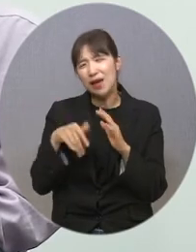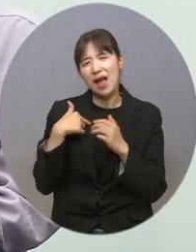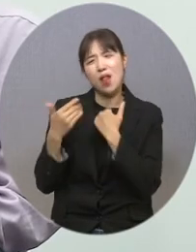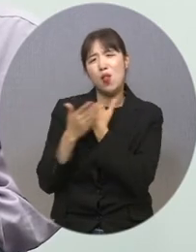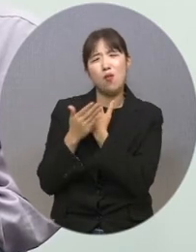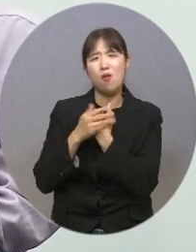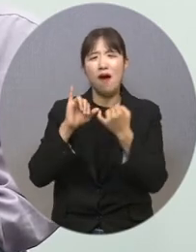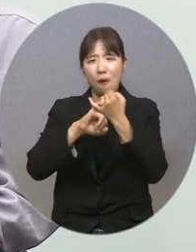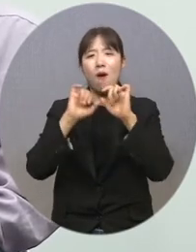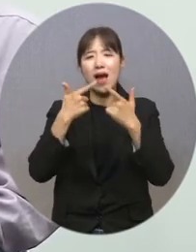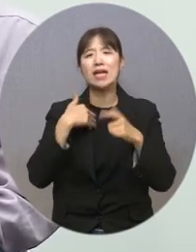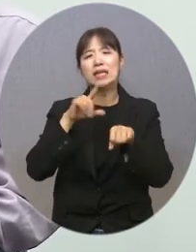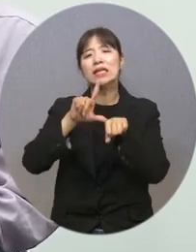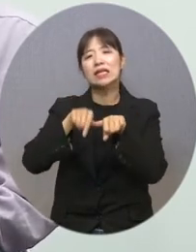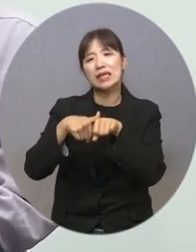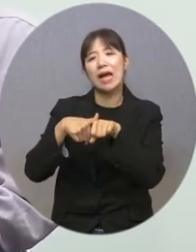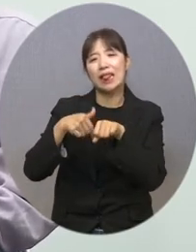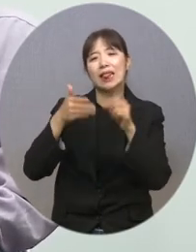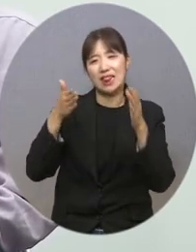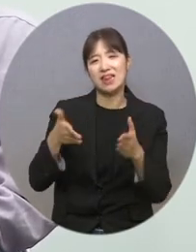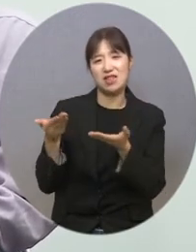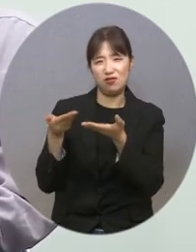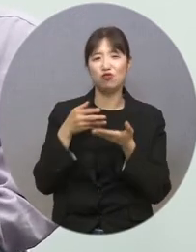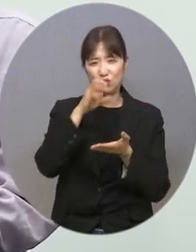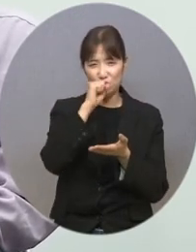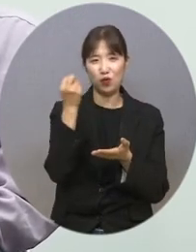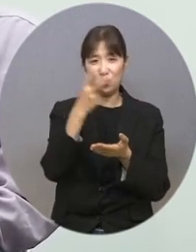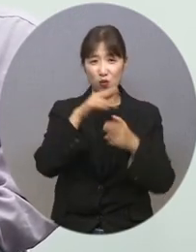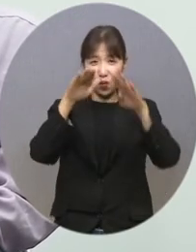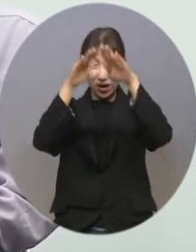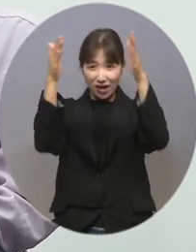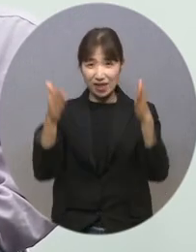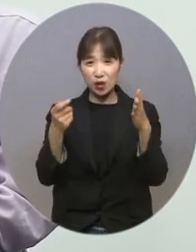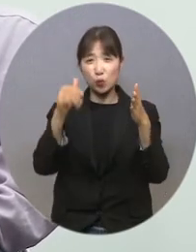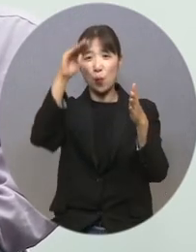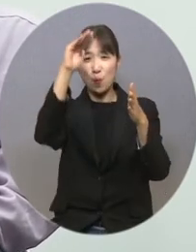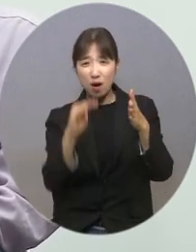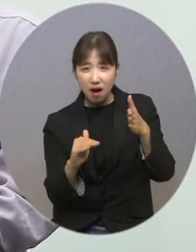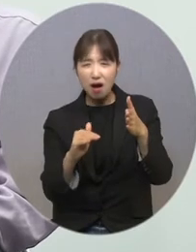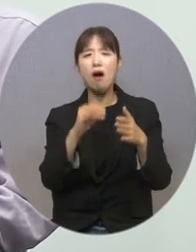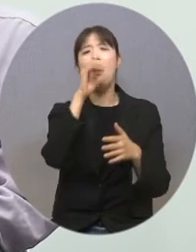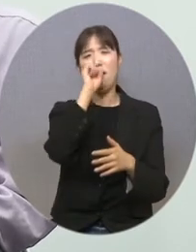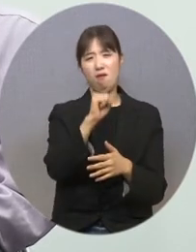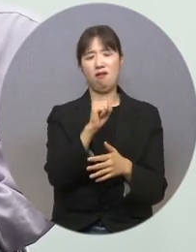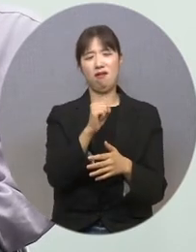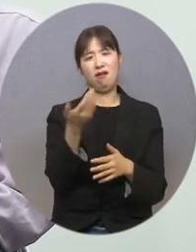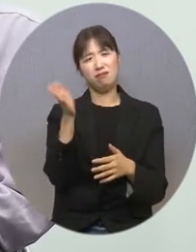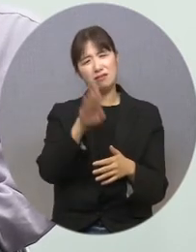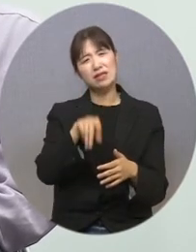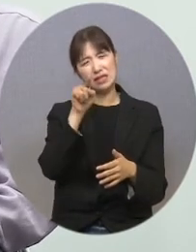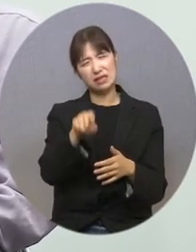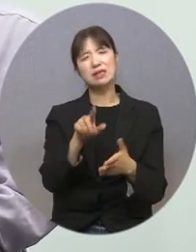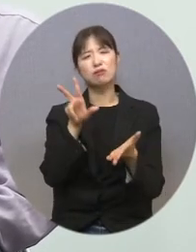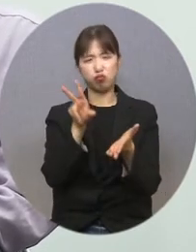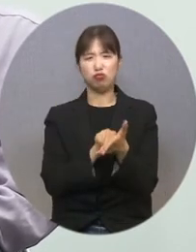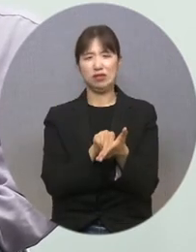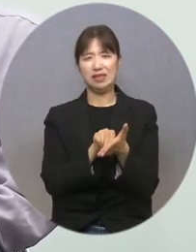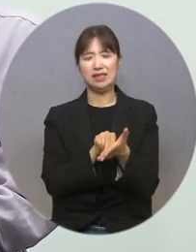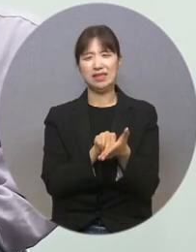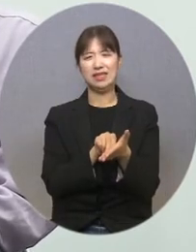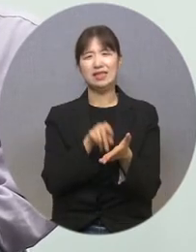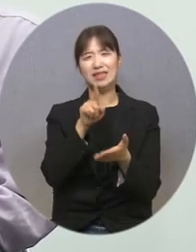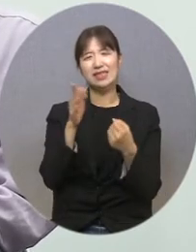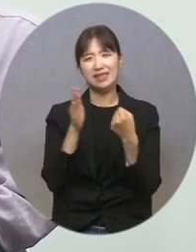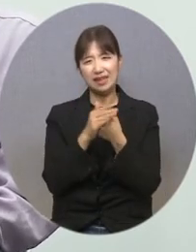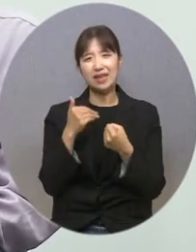거긴 하거든요 예 그 키오스크 높이가 조금 만나자고 제가 바 할 수 있는건데 이런 물리적인 것 때문에